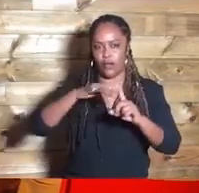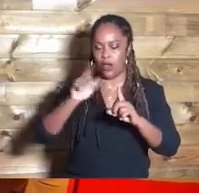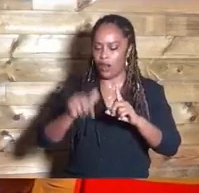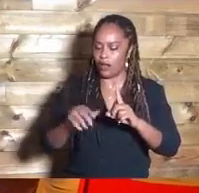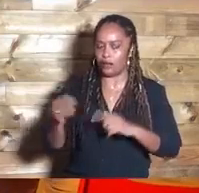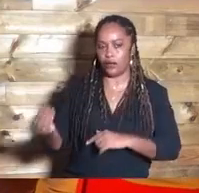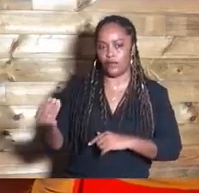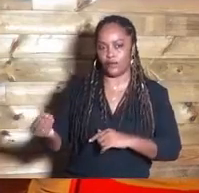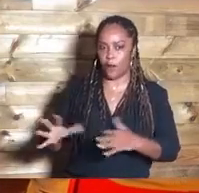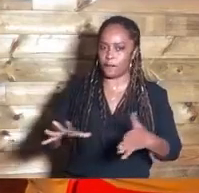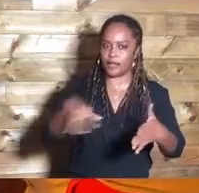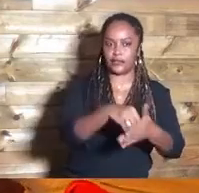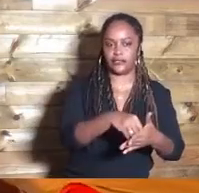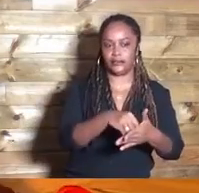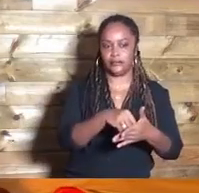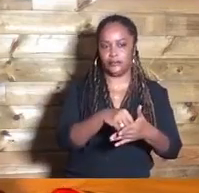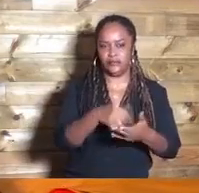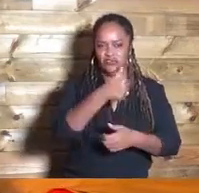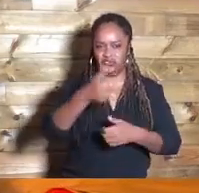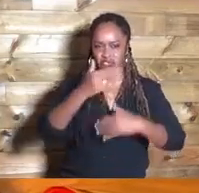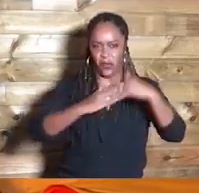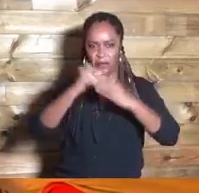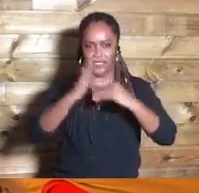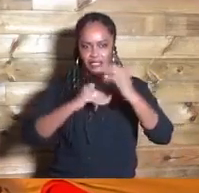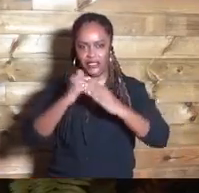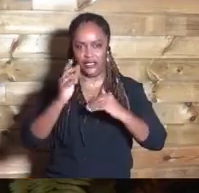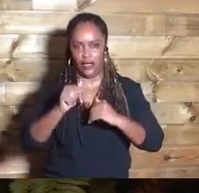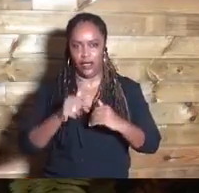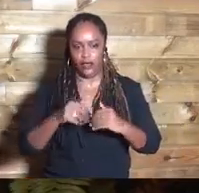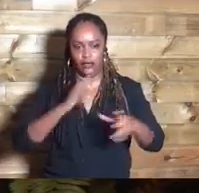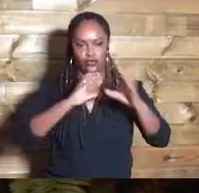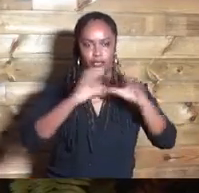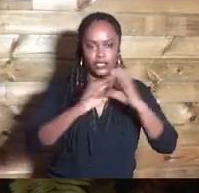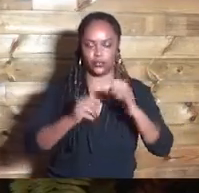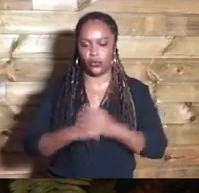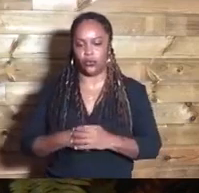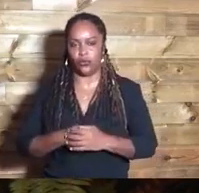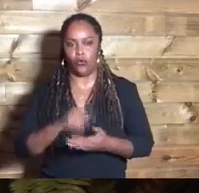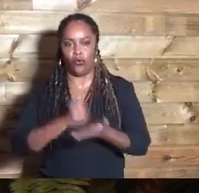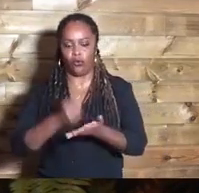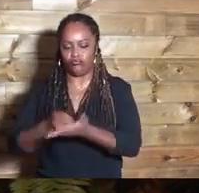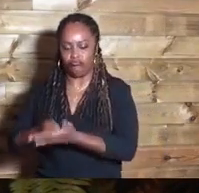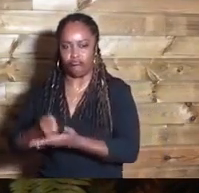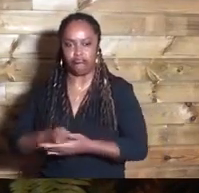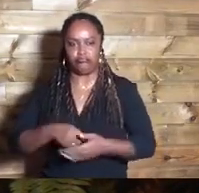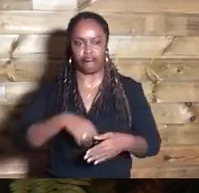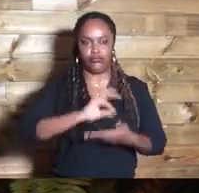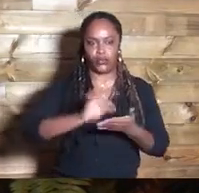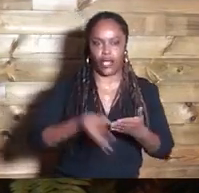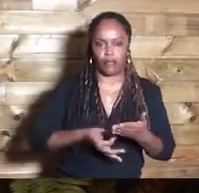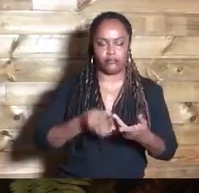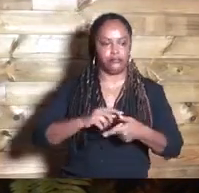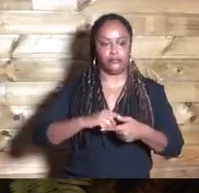comme ça. Elle veut qu'à comprendre que c'est le métier qui est disponible, c'est chargé de communication, comptable et débiteur comme ça. Alors que nous on pas qu'à d'autres